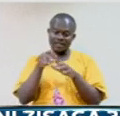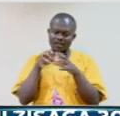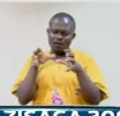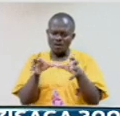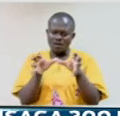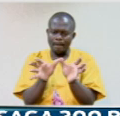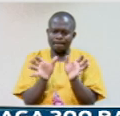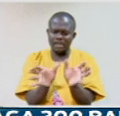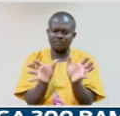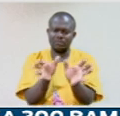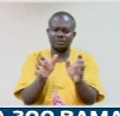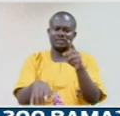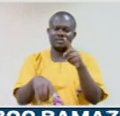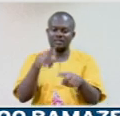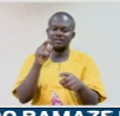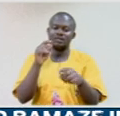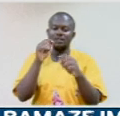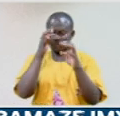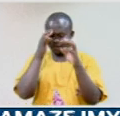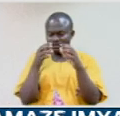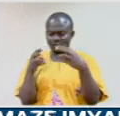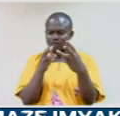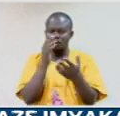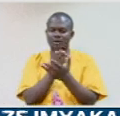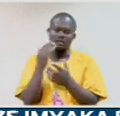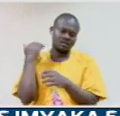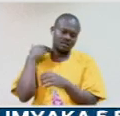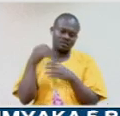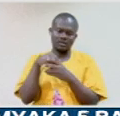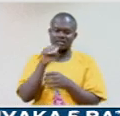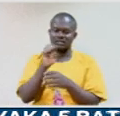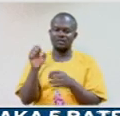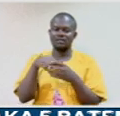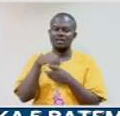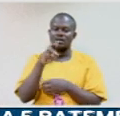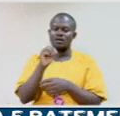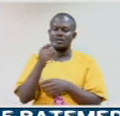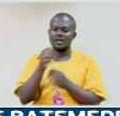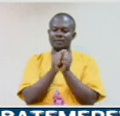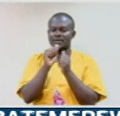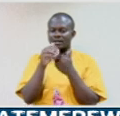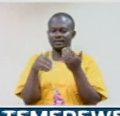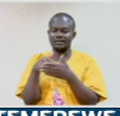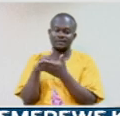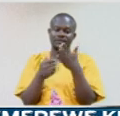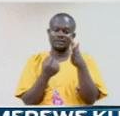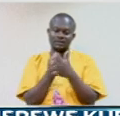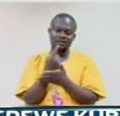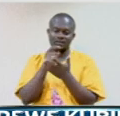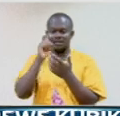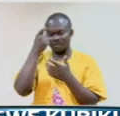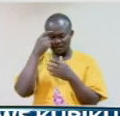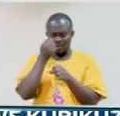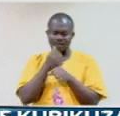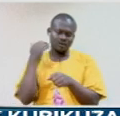igitutu itsinda urugamba rwo guhagarika genocide mu ntara y'iburasirazuba za Rwamagana n'ahandi mu Bugesera byatumye leta